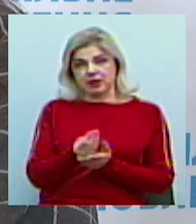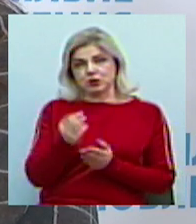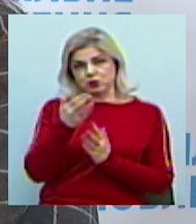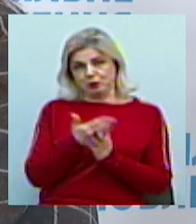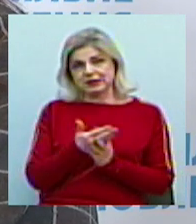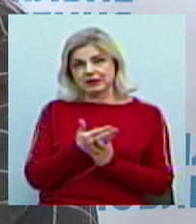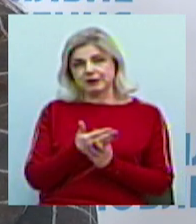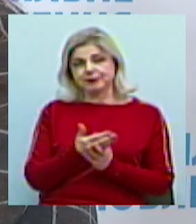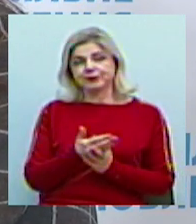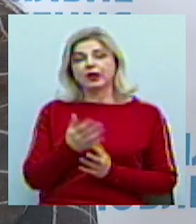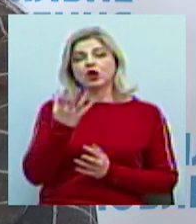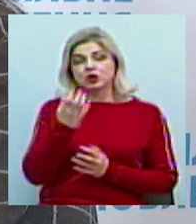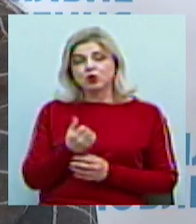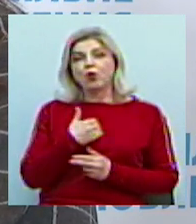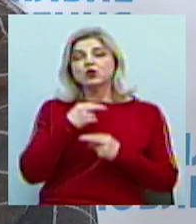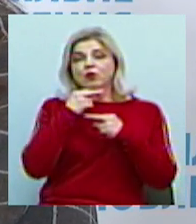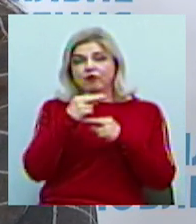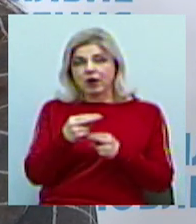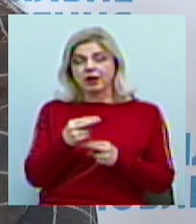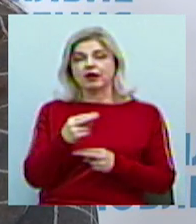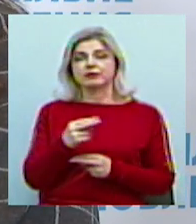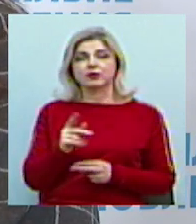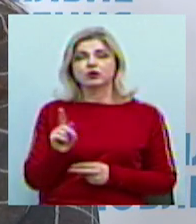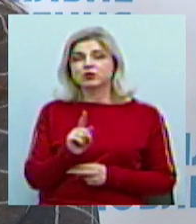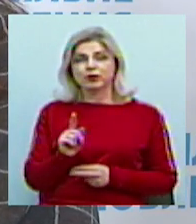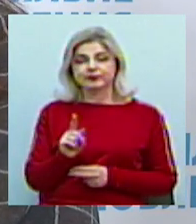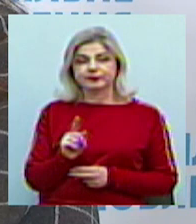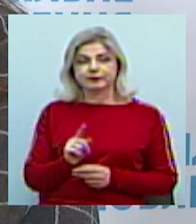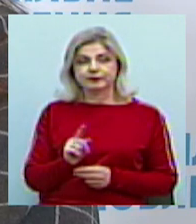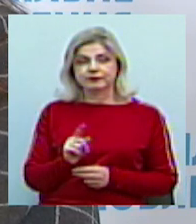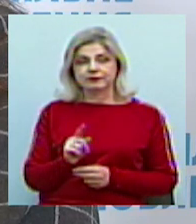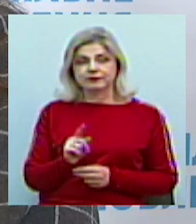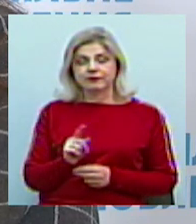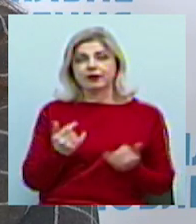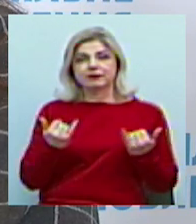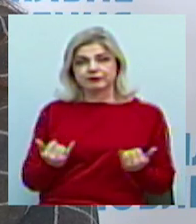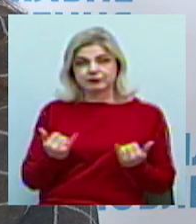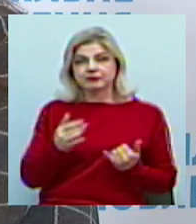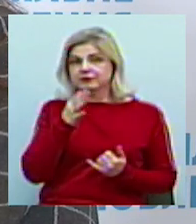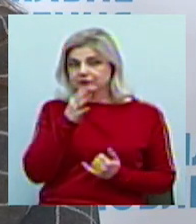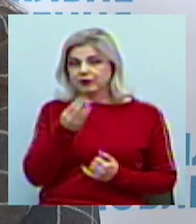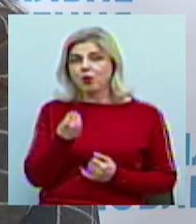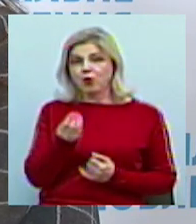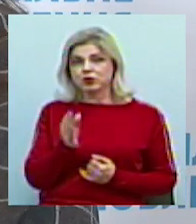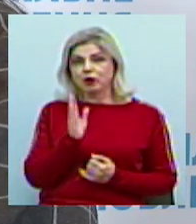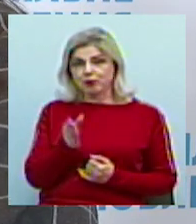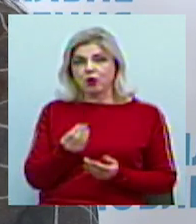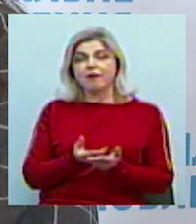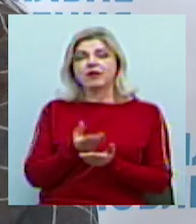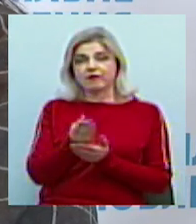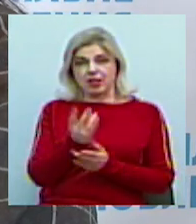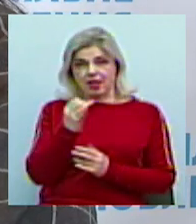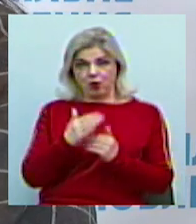субсидії. Хочу також звернути увагу на такий момент, що наскільки на даний час кошти фактично будуть надаватися на